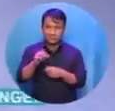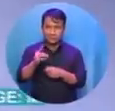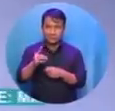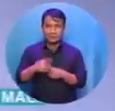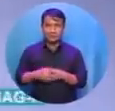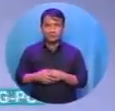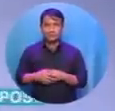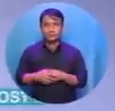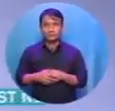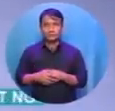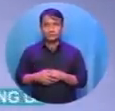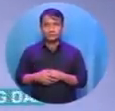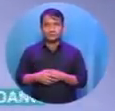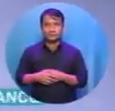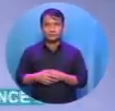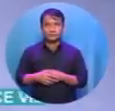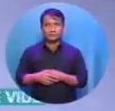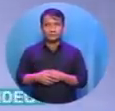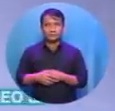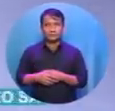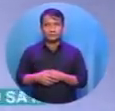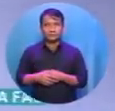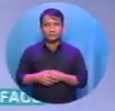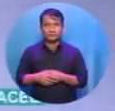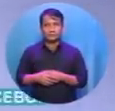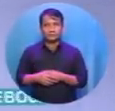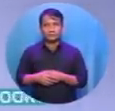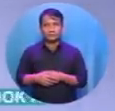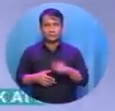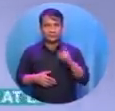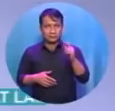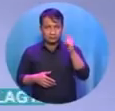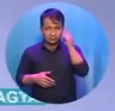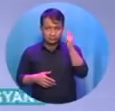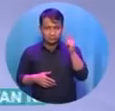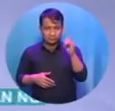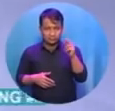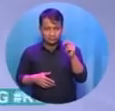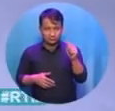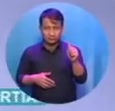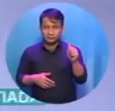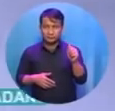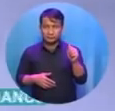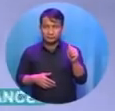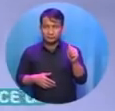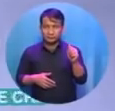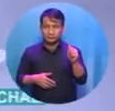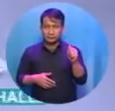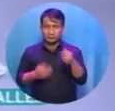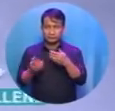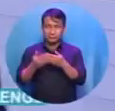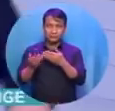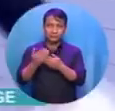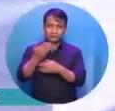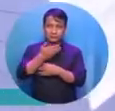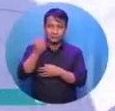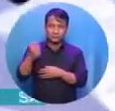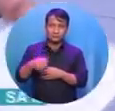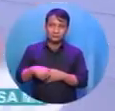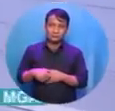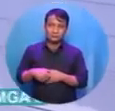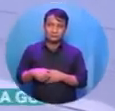Diba? Ayan. Anong pangalan nito? Tina. Tina. Parang si Tina Turner. You're simply the best. Better